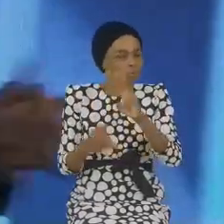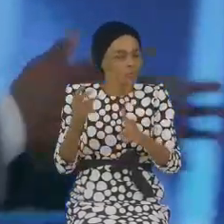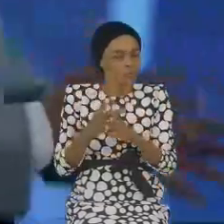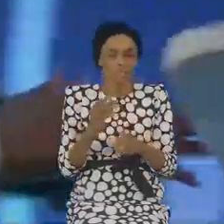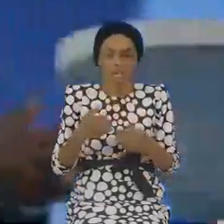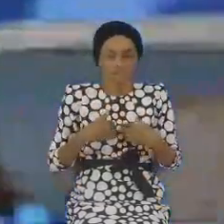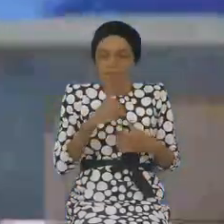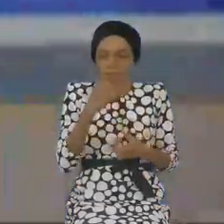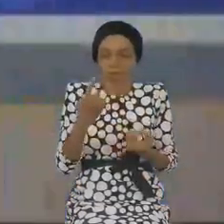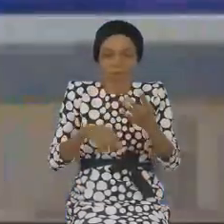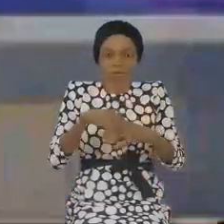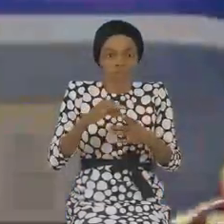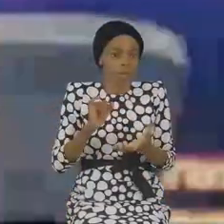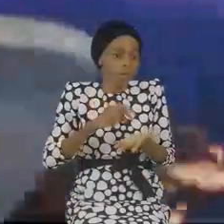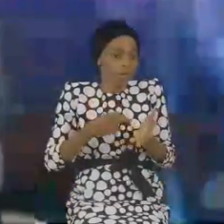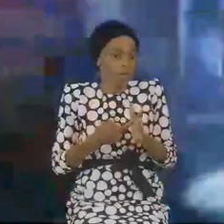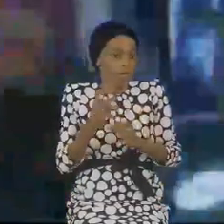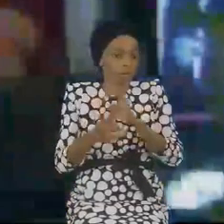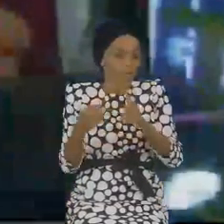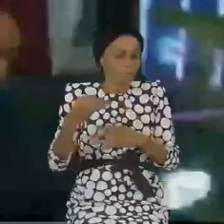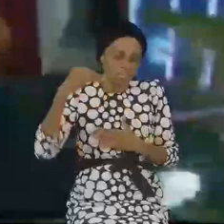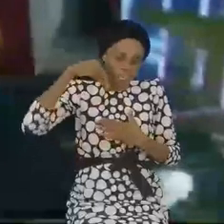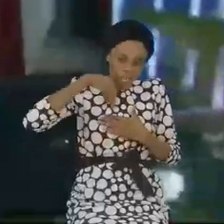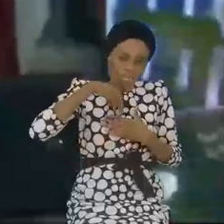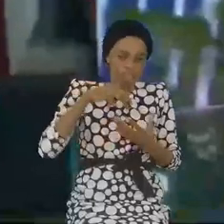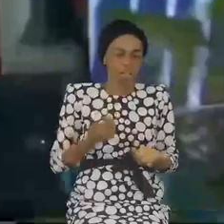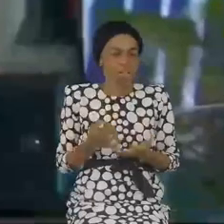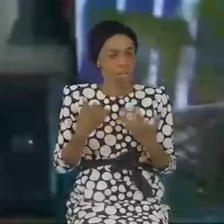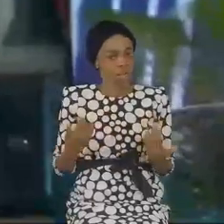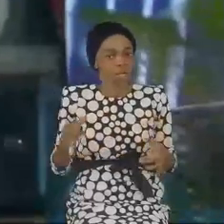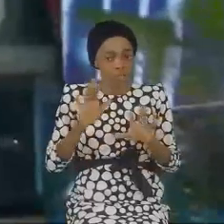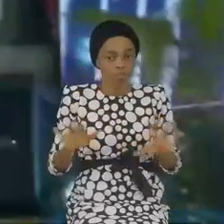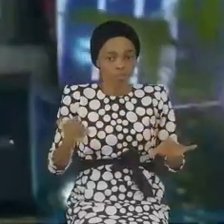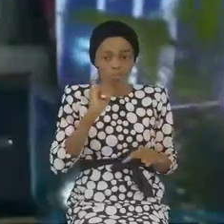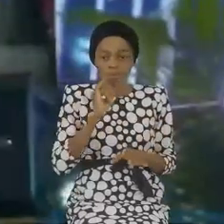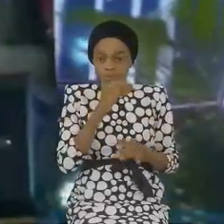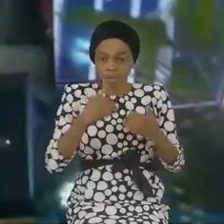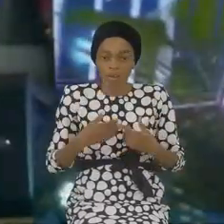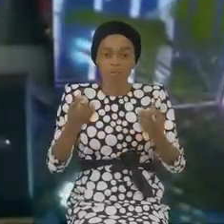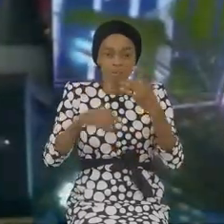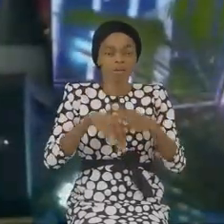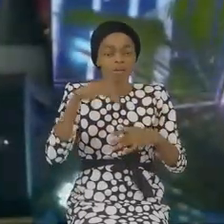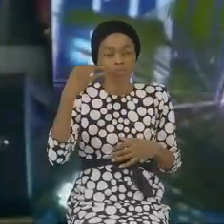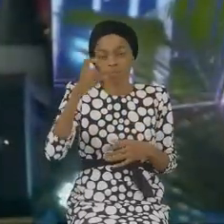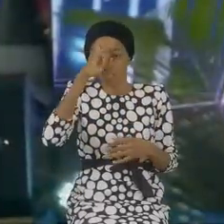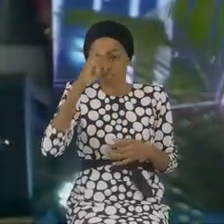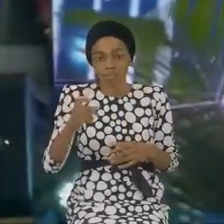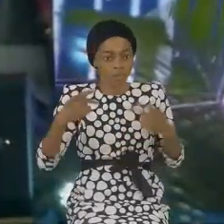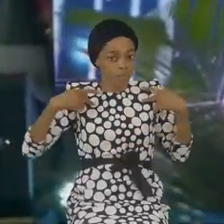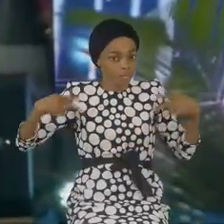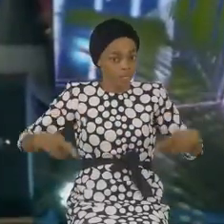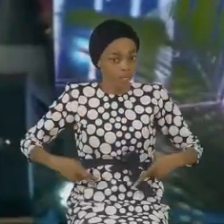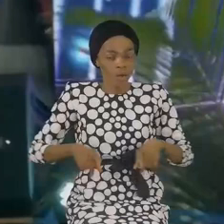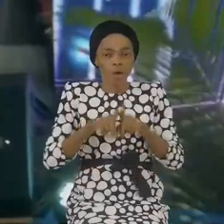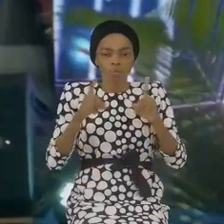Les enfants d'Israël étaient sortis physiquement, naturellement, ils étaient sortis d'Égypte, mais l'Égypte était